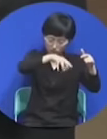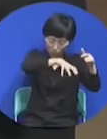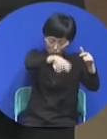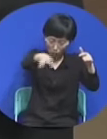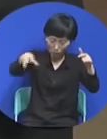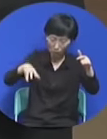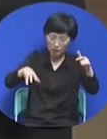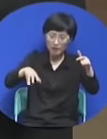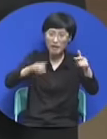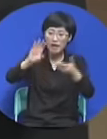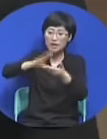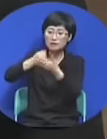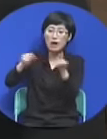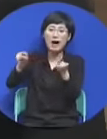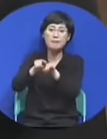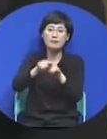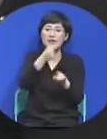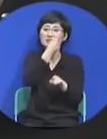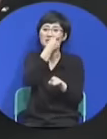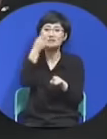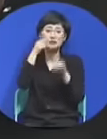돼 있어요.